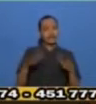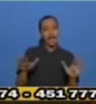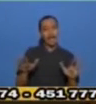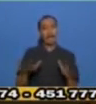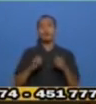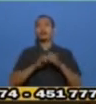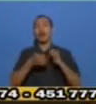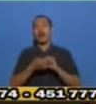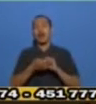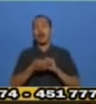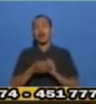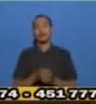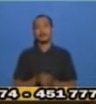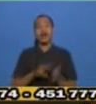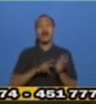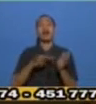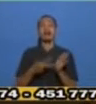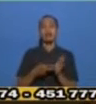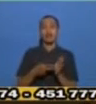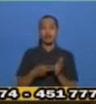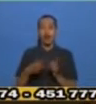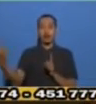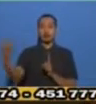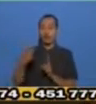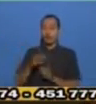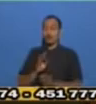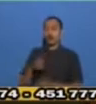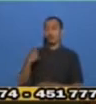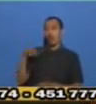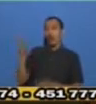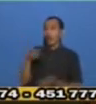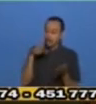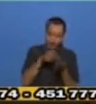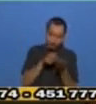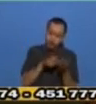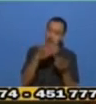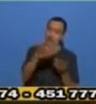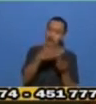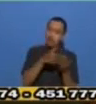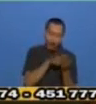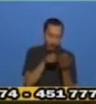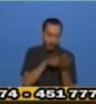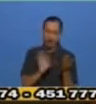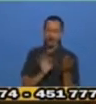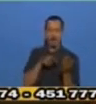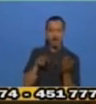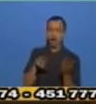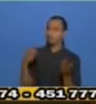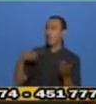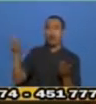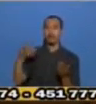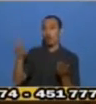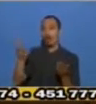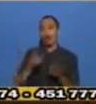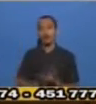NIK, tidak ada lagi yang ditolak karena tidak ada datanya. Nah ini begitu Mbak Vira. Dan tidak ada lagi yang